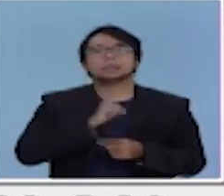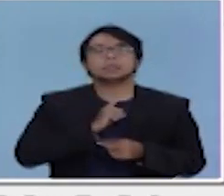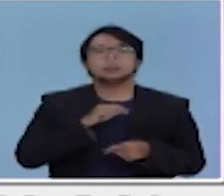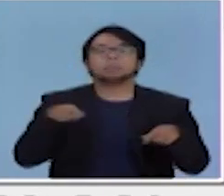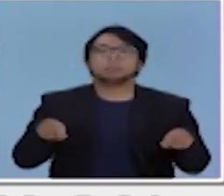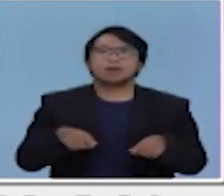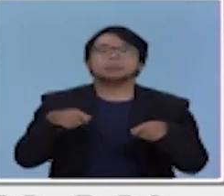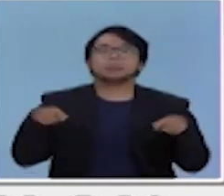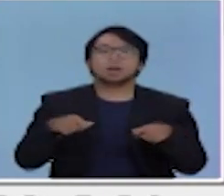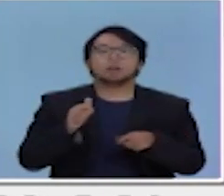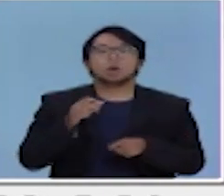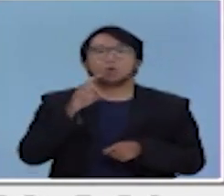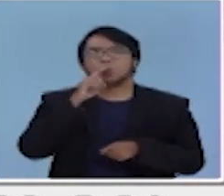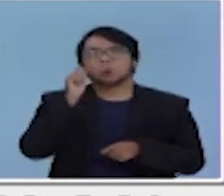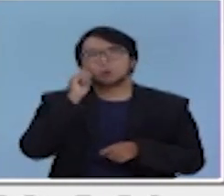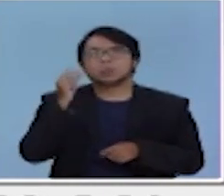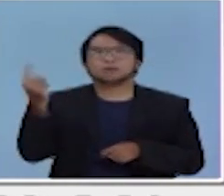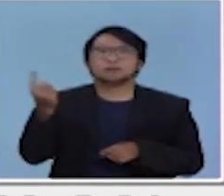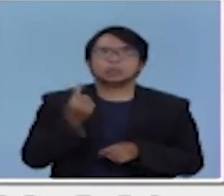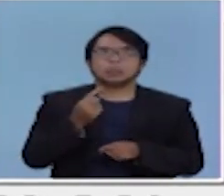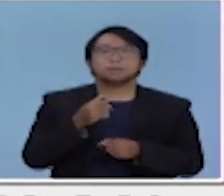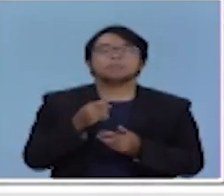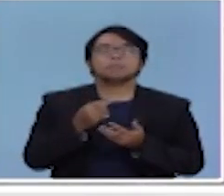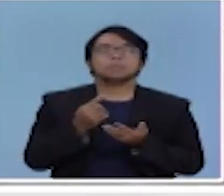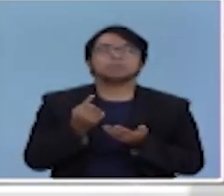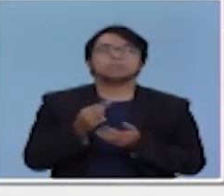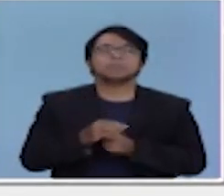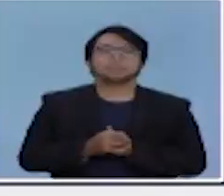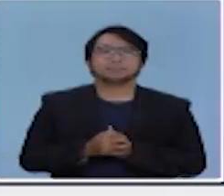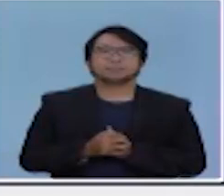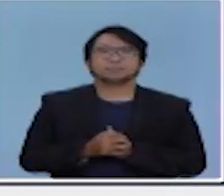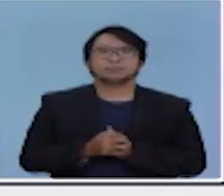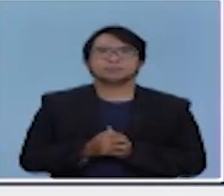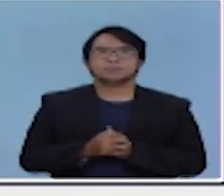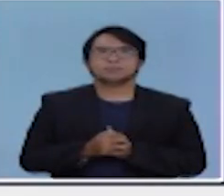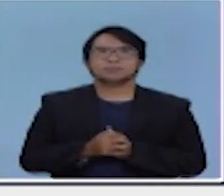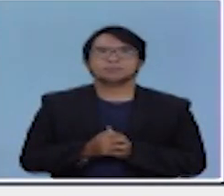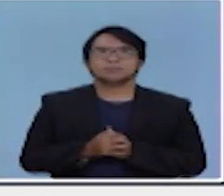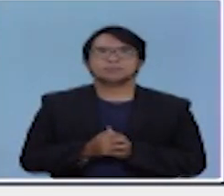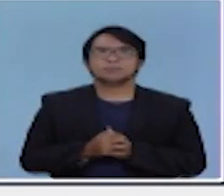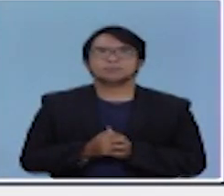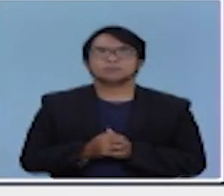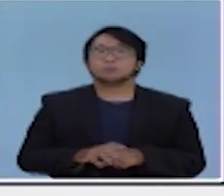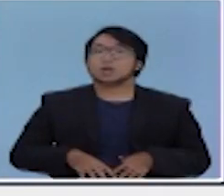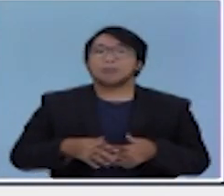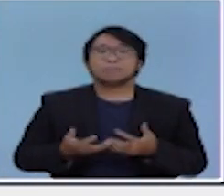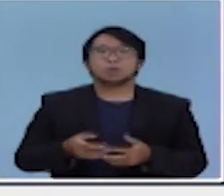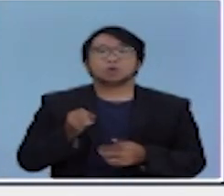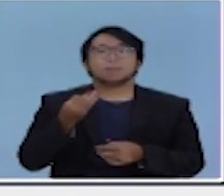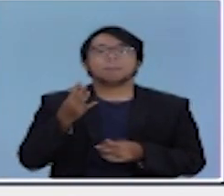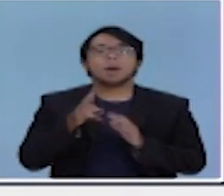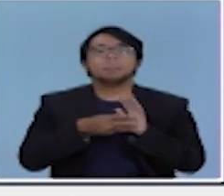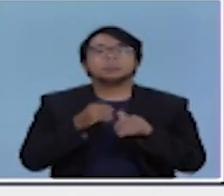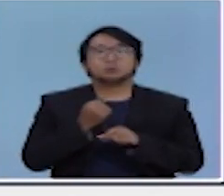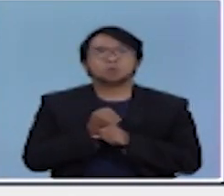besok nganterin Sedi lebih bersih lagi kalau boleh tau nggak tadi ini kamera sudah memasuki pekan ke berapa ini udah masuk ke 36 Minggu